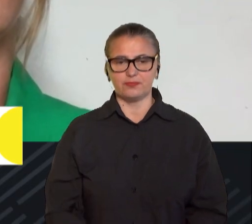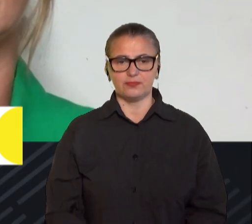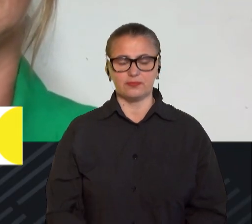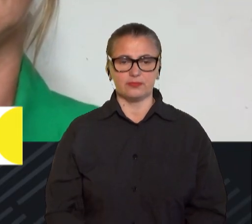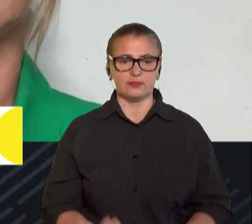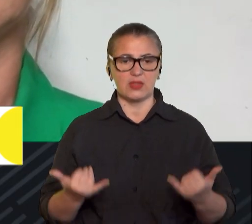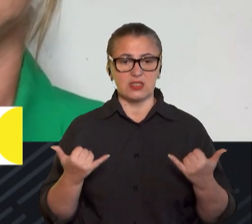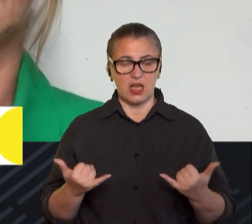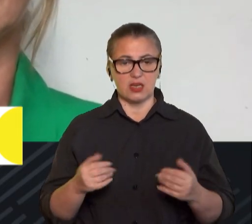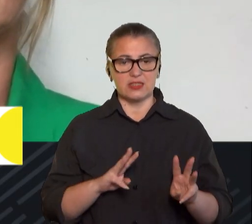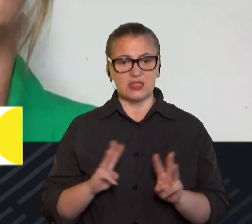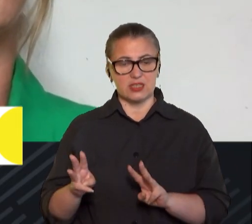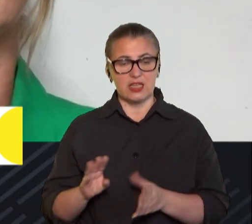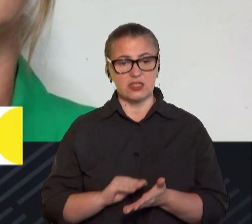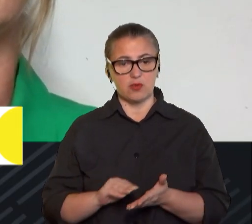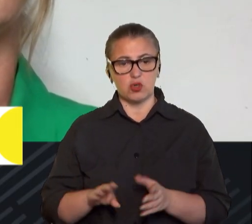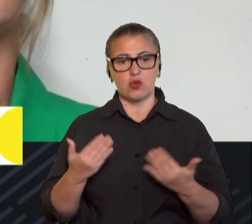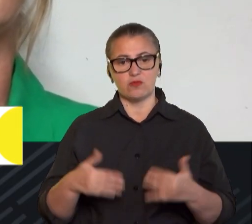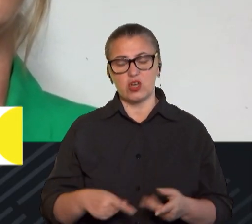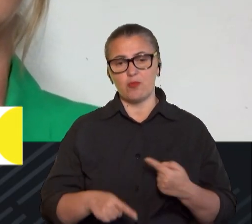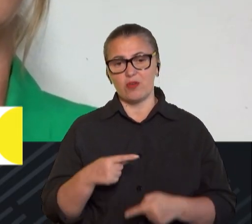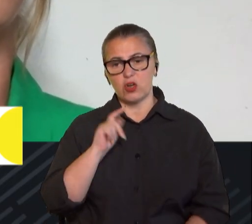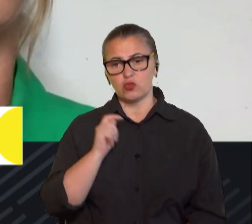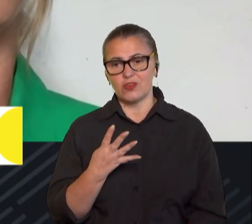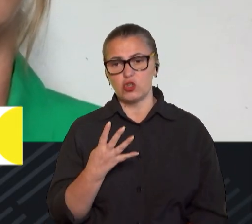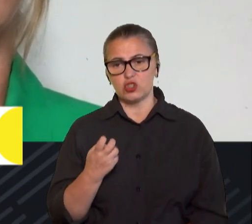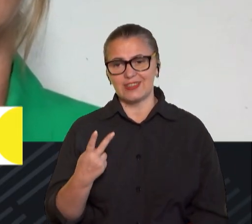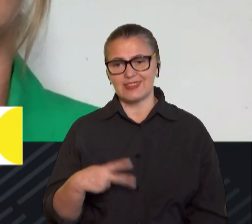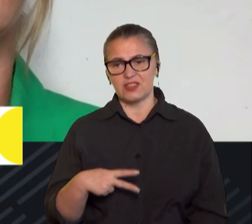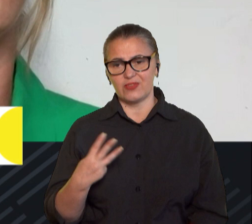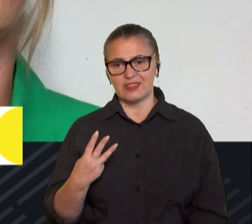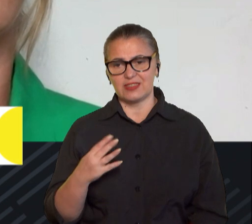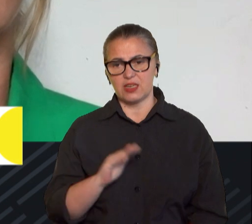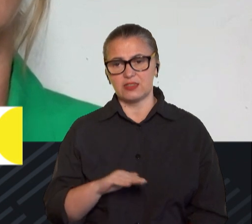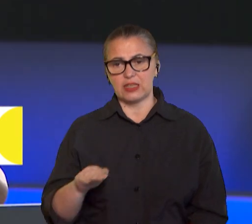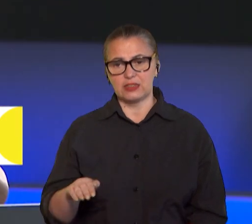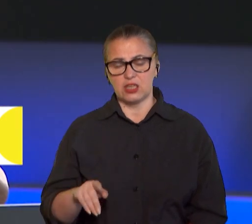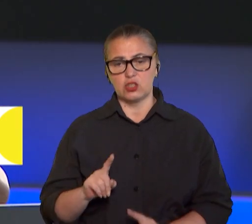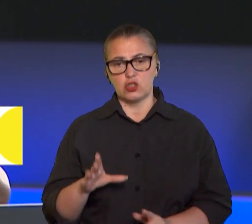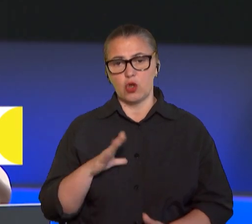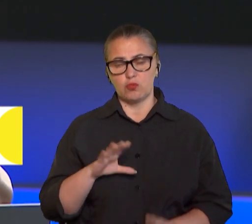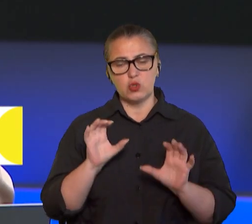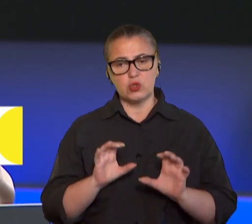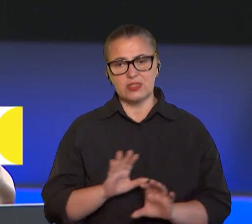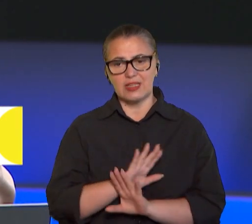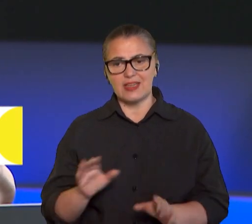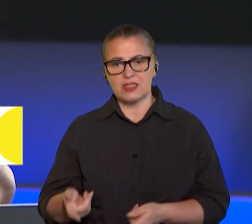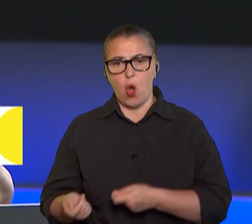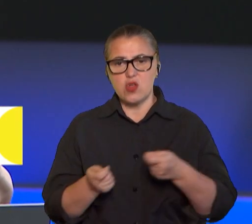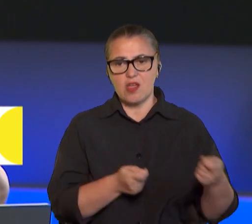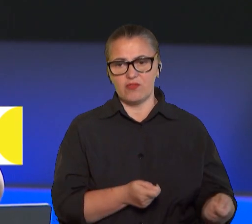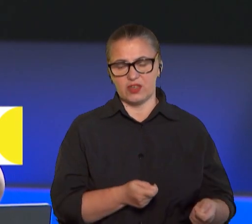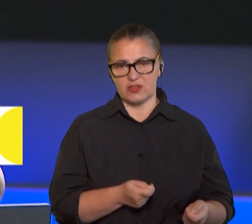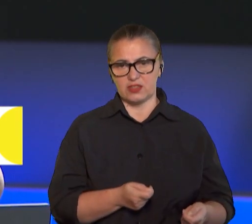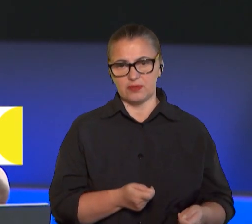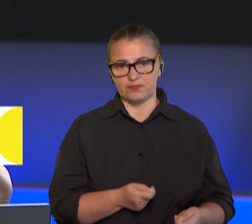Зараз на сайті значено, що вже повернуто в Україні 423 дитини, які були незаконно депортовані.